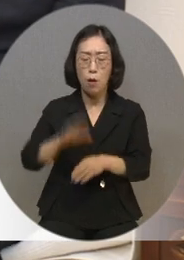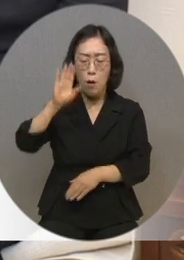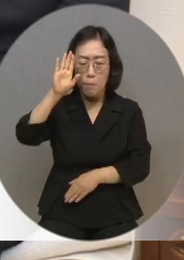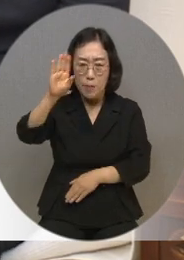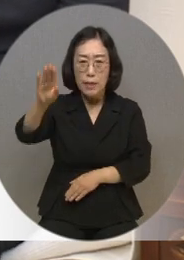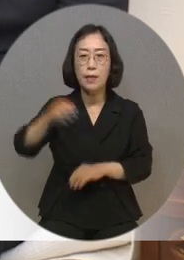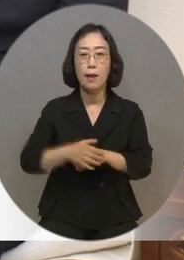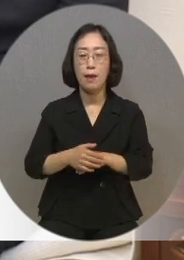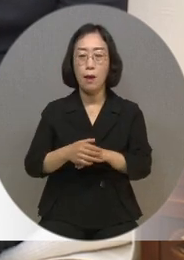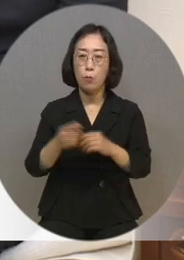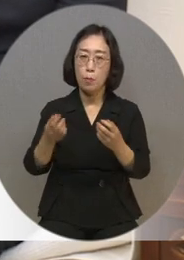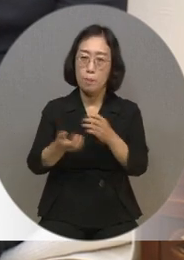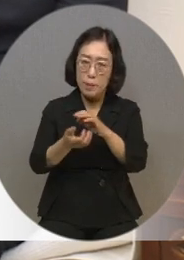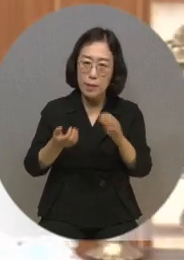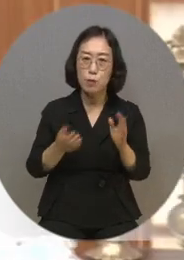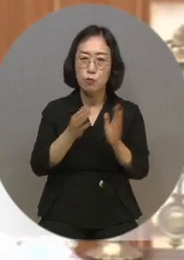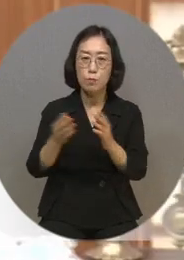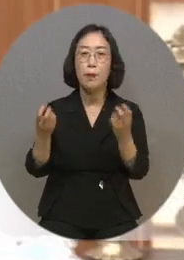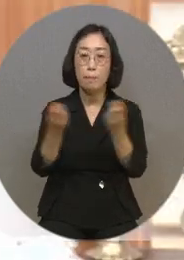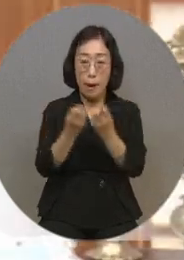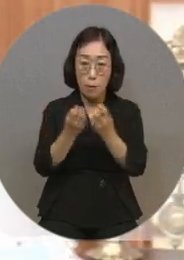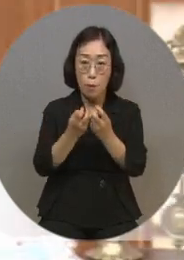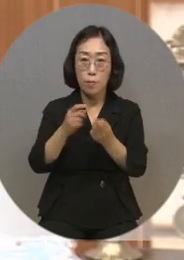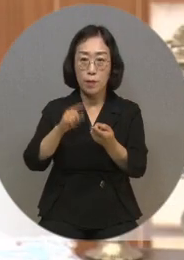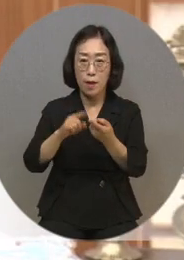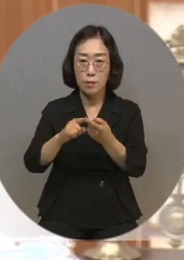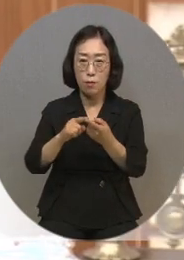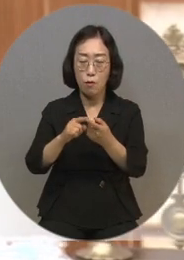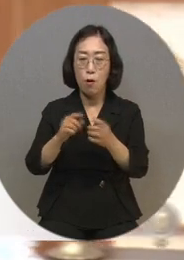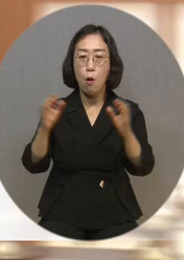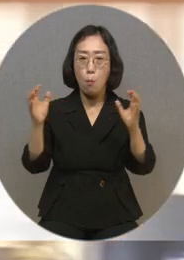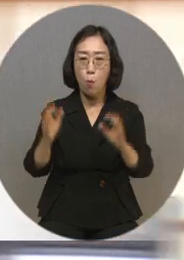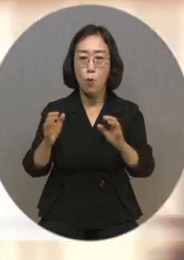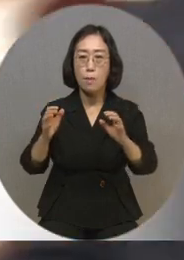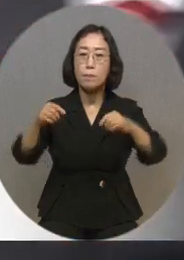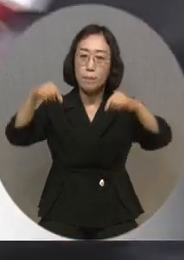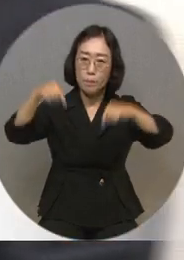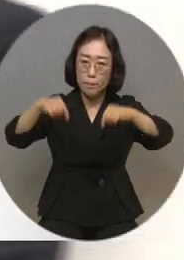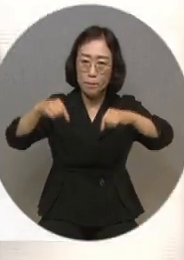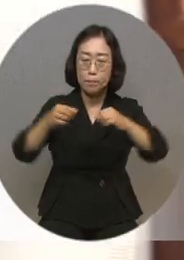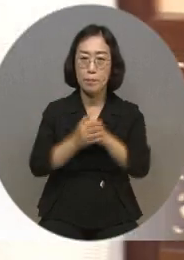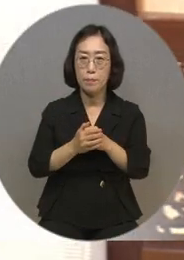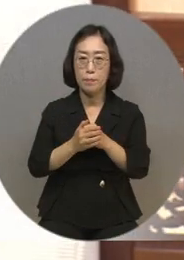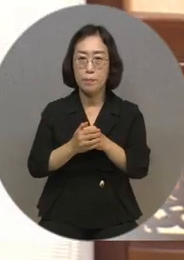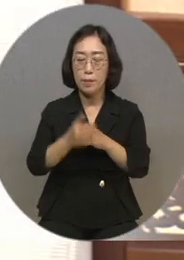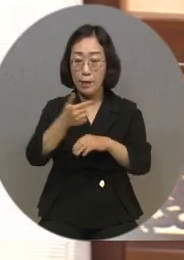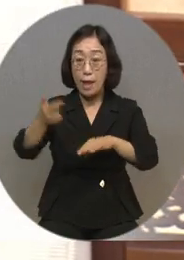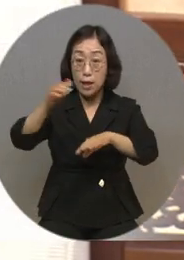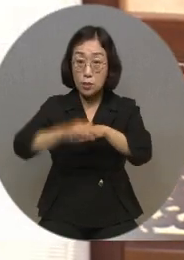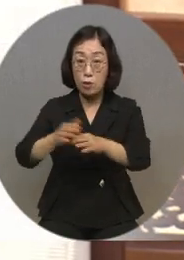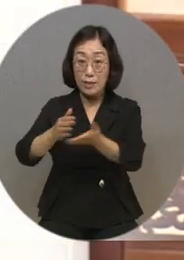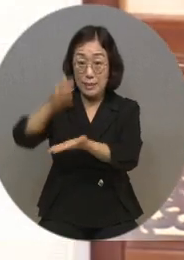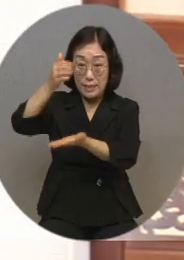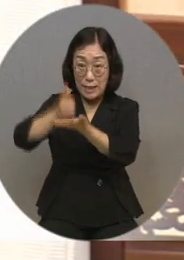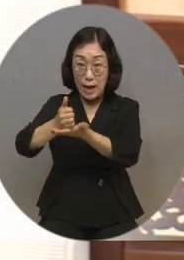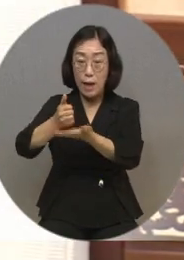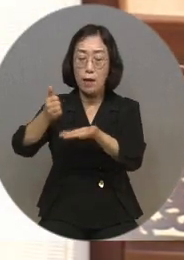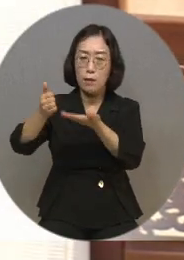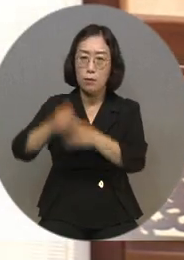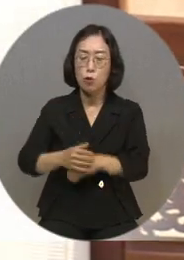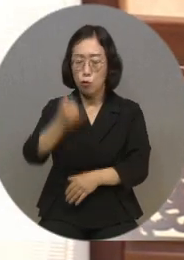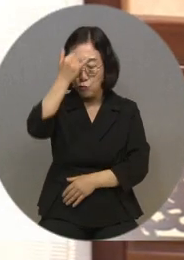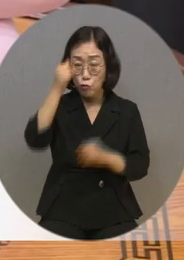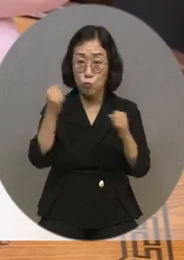전술이라는 주제로 특강을 개최했습니다. 이날 특강에서 이장우 대전시장은 충북도